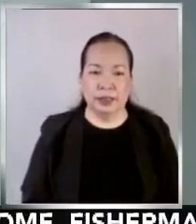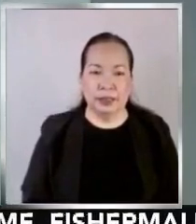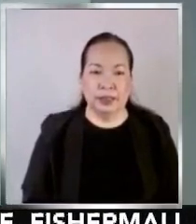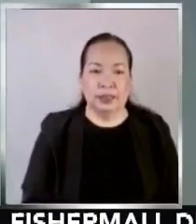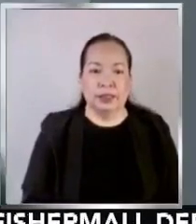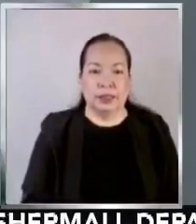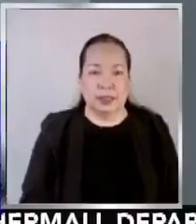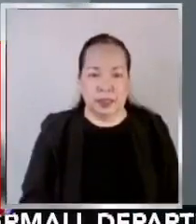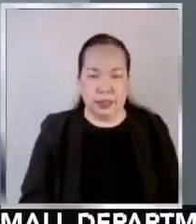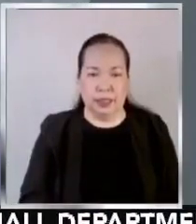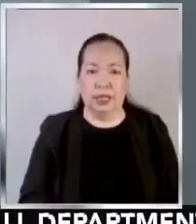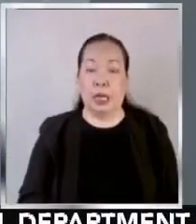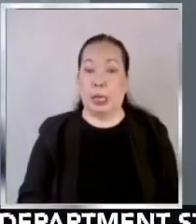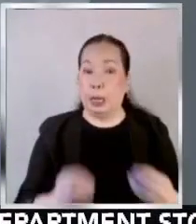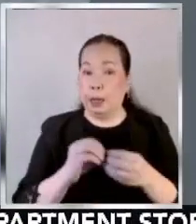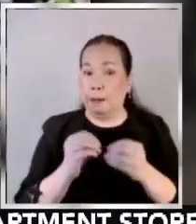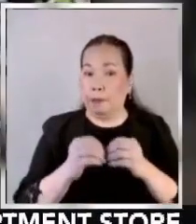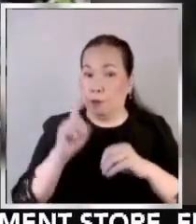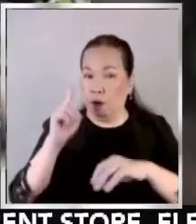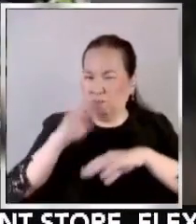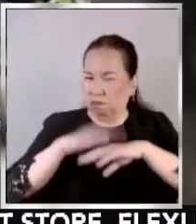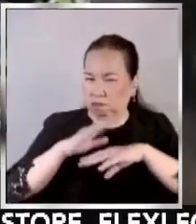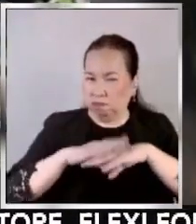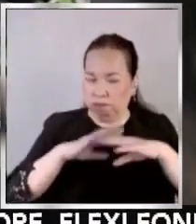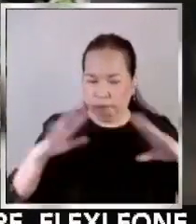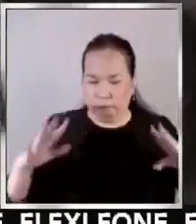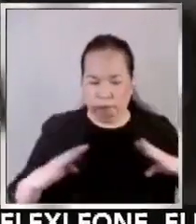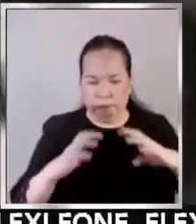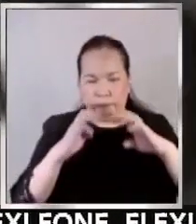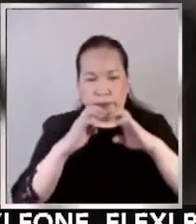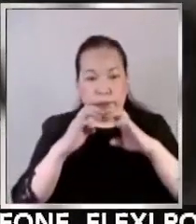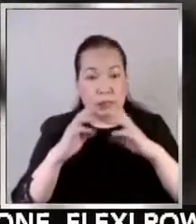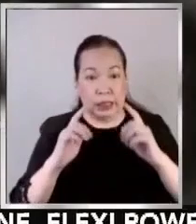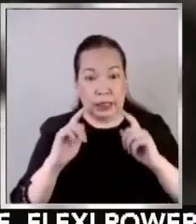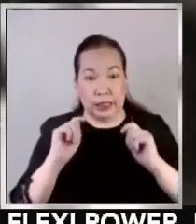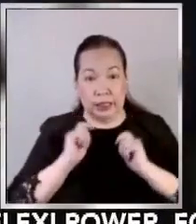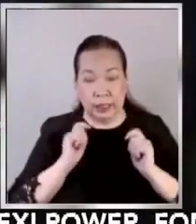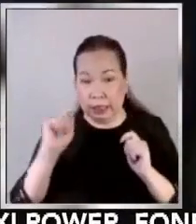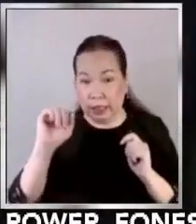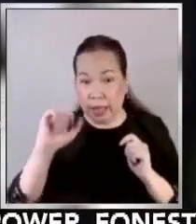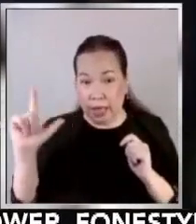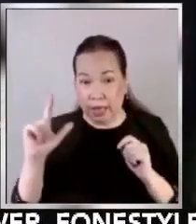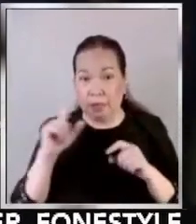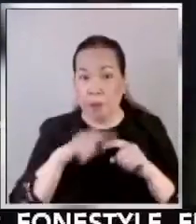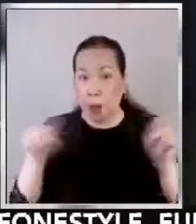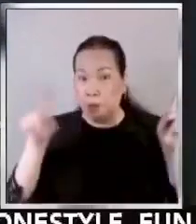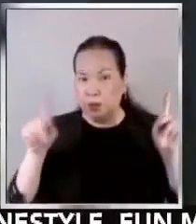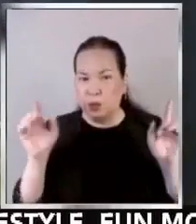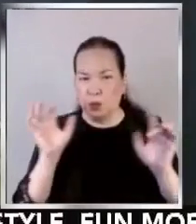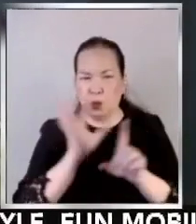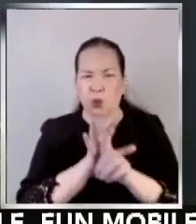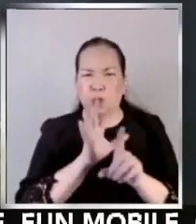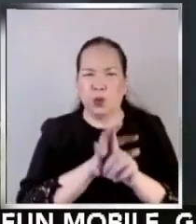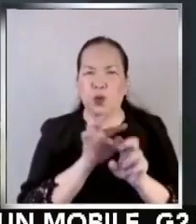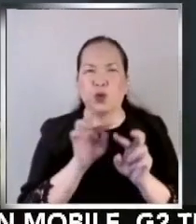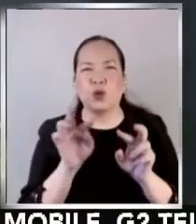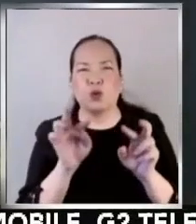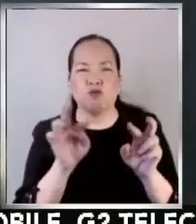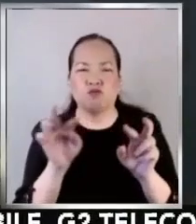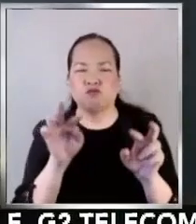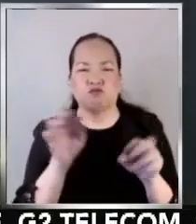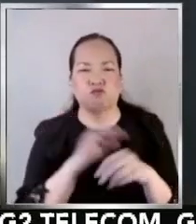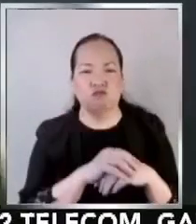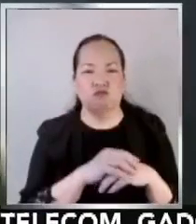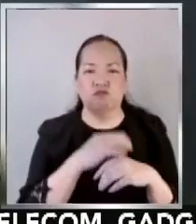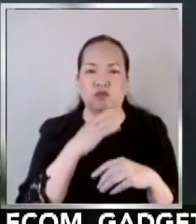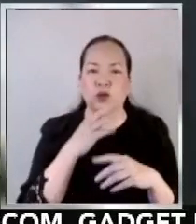Alert level 1 pa rin ang Bulkang Taal, pero walang duda ang hatak nito sa mga turista sa Tagaytay. From yun nga, Iloilo,